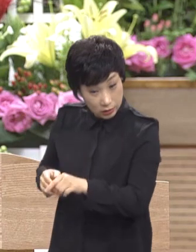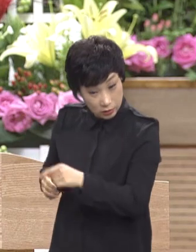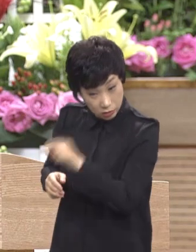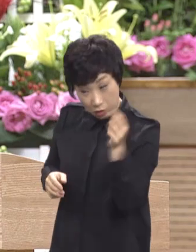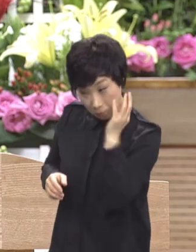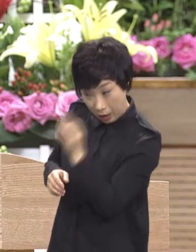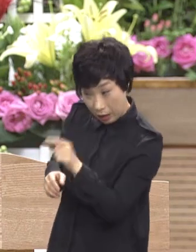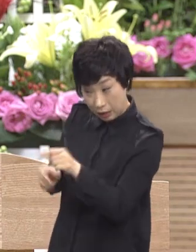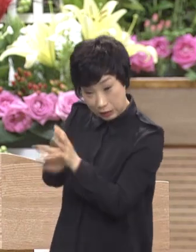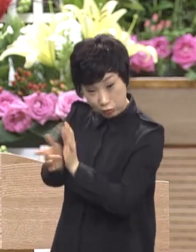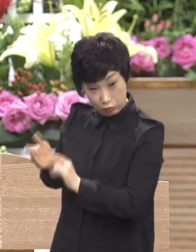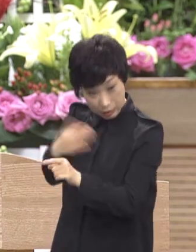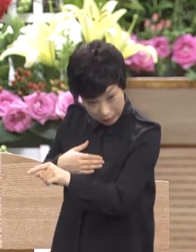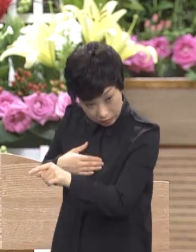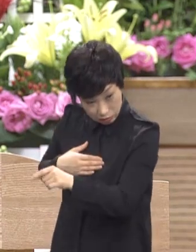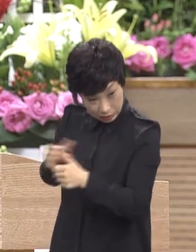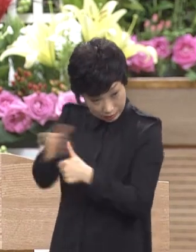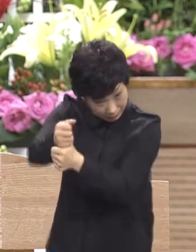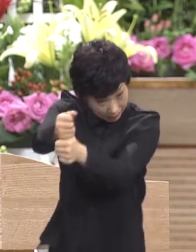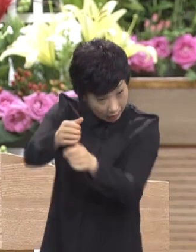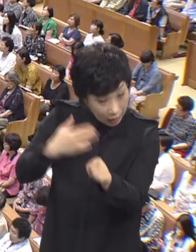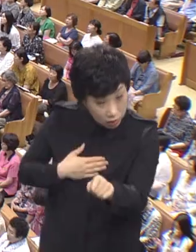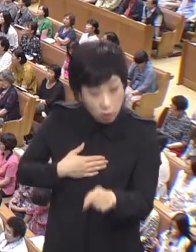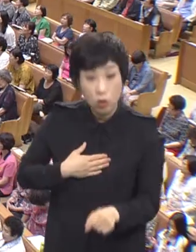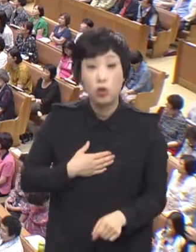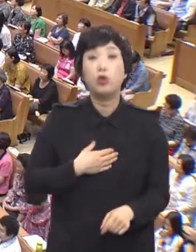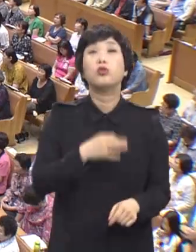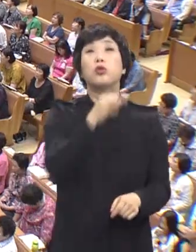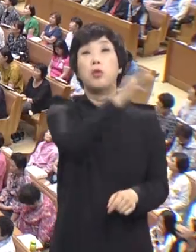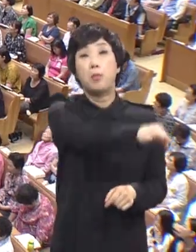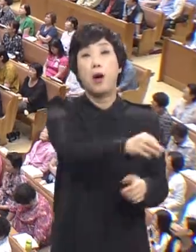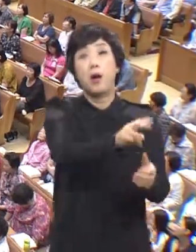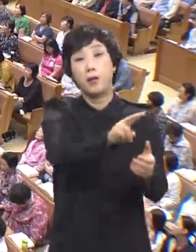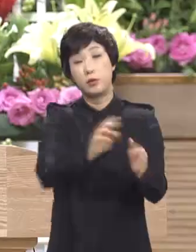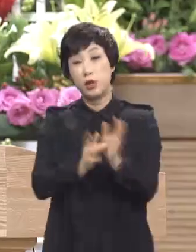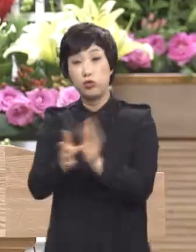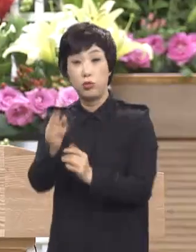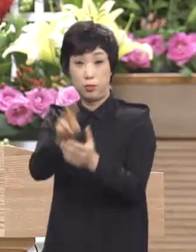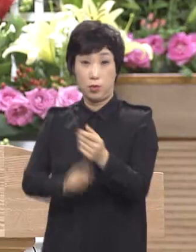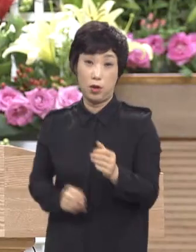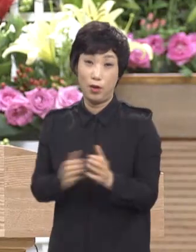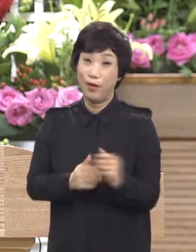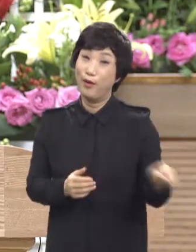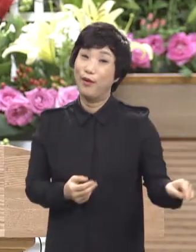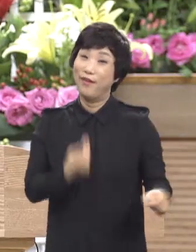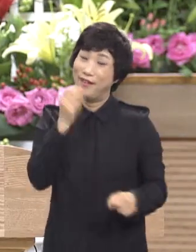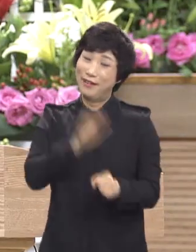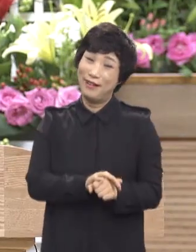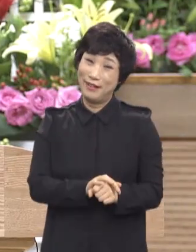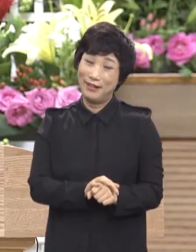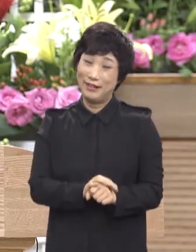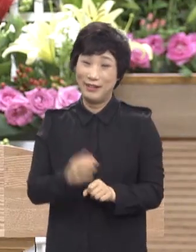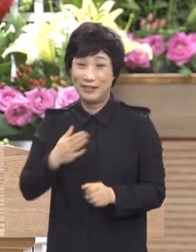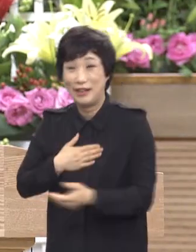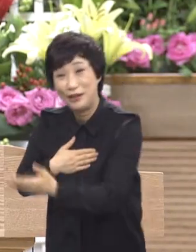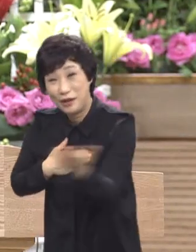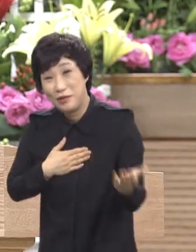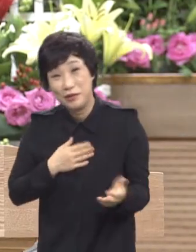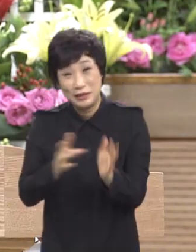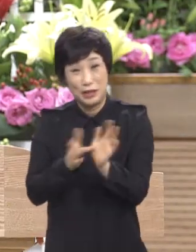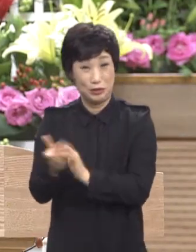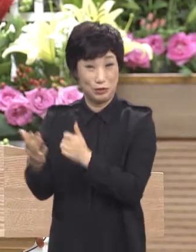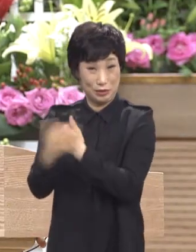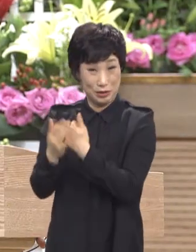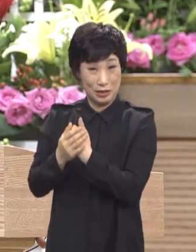받고 팔아먹어. 상상이 안 되는 일이요. 우리는 예수를 통해서 썩을 육체의 유익을